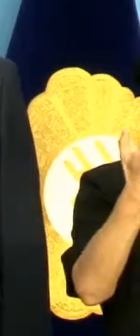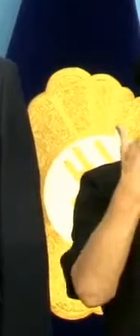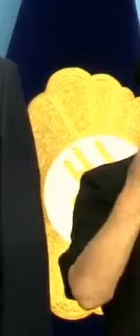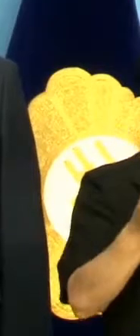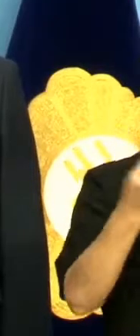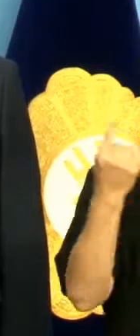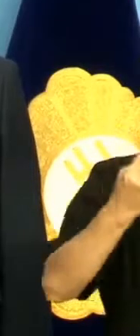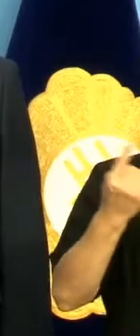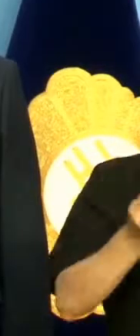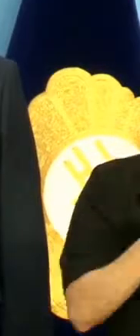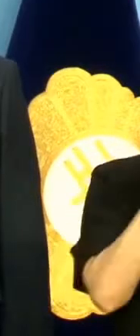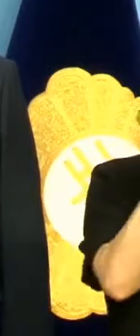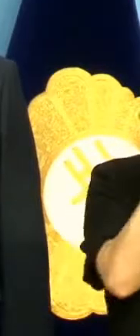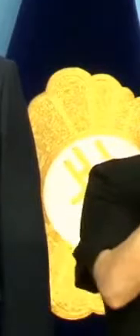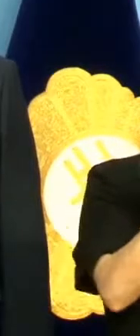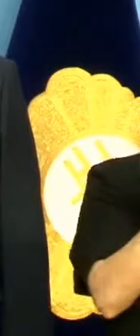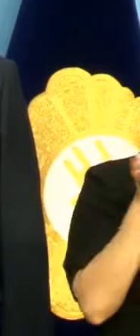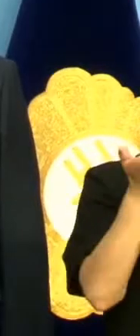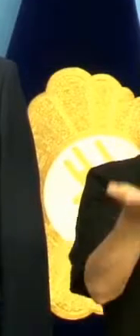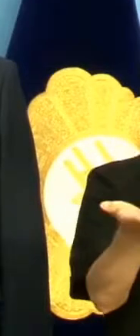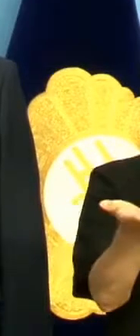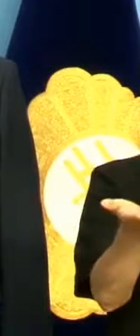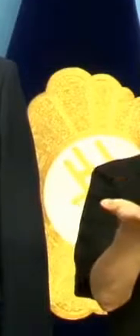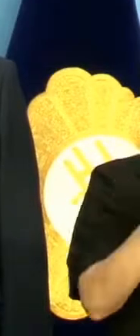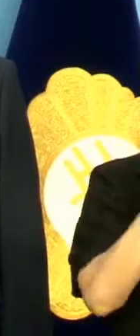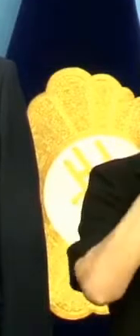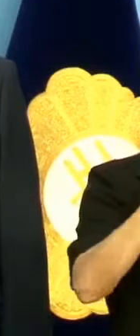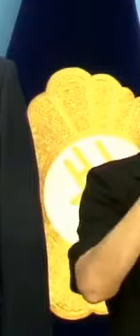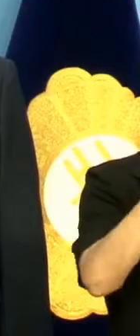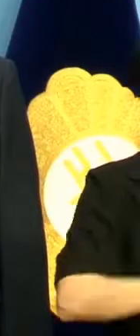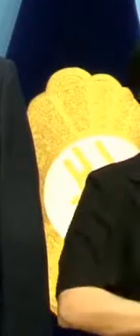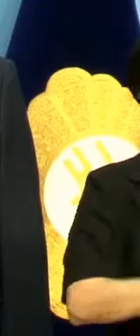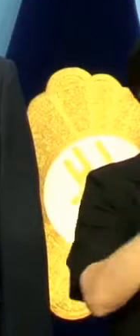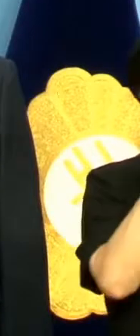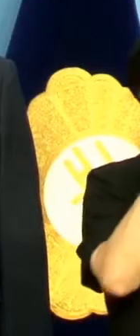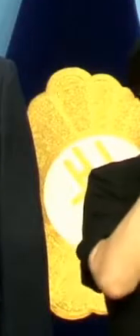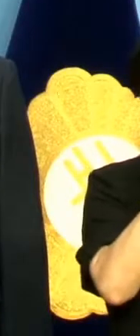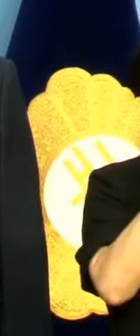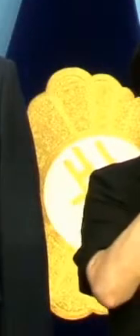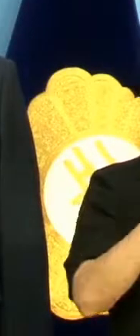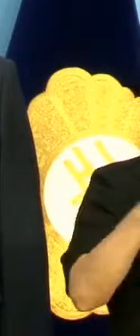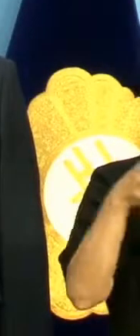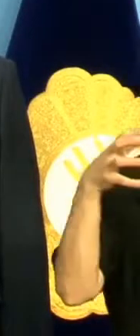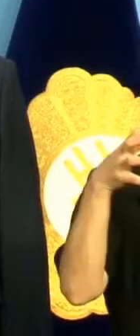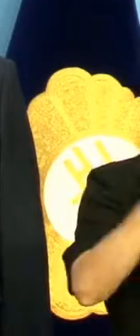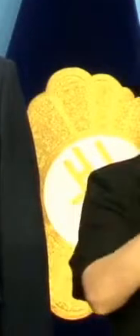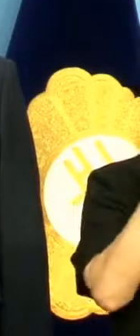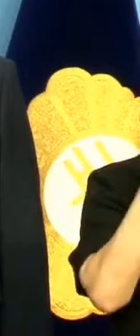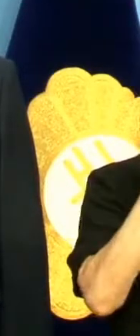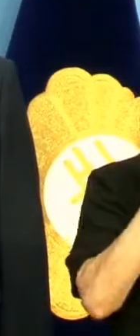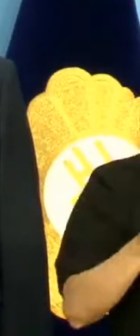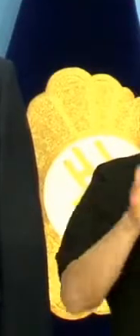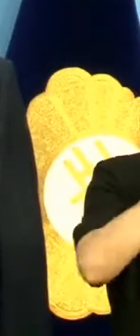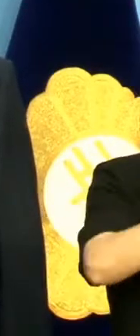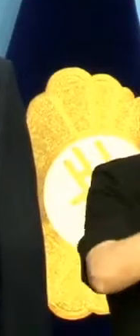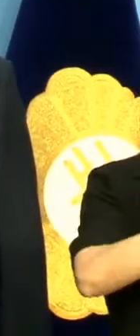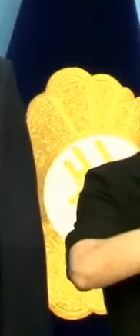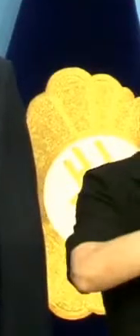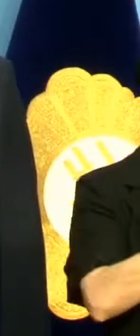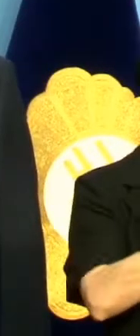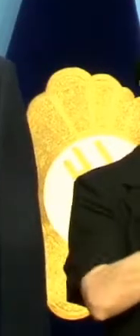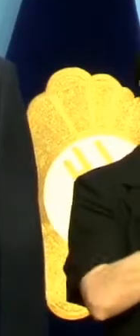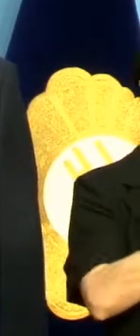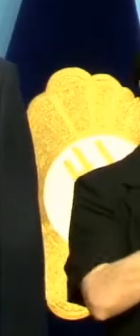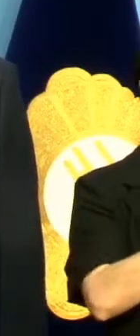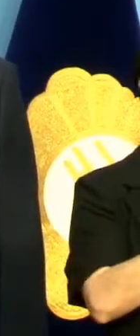천주를 교부하여 교부 하였고 이룸 애가 감으로써 인수 대상 회사인 이스타항공 주식으로